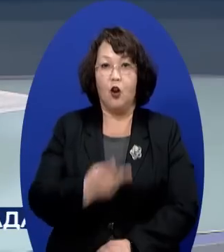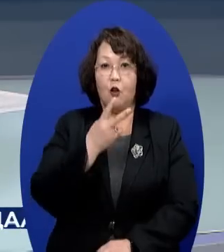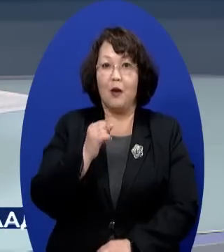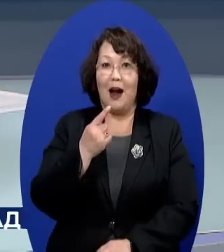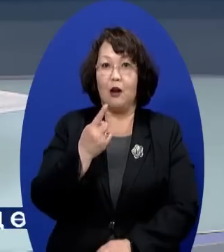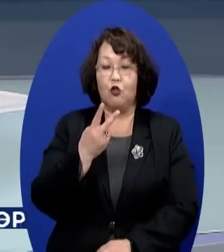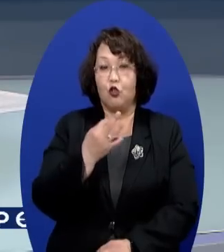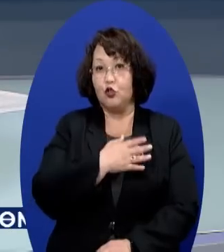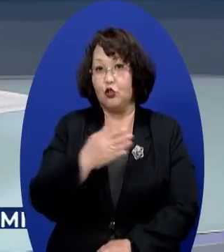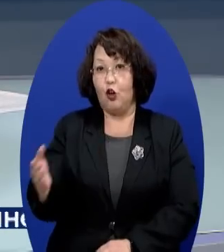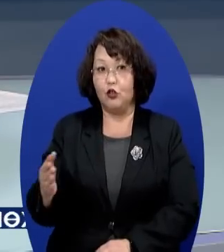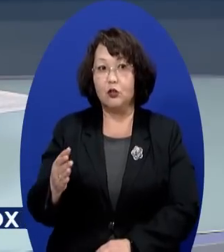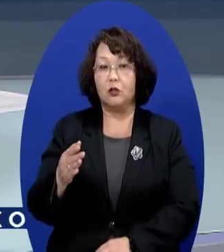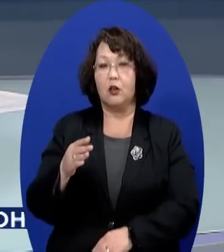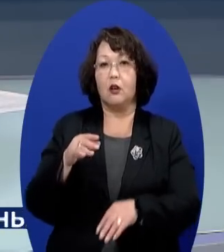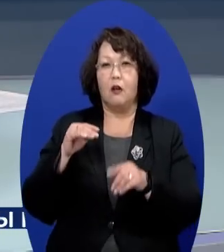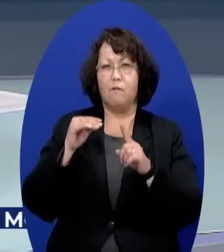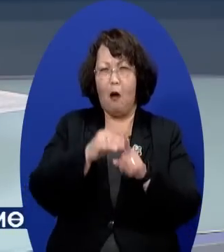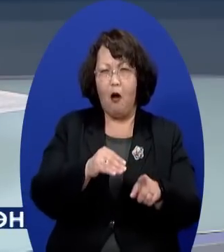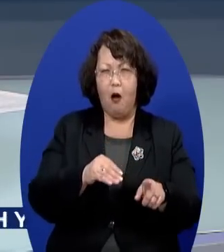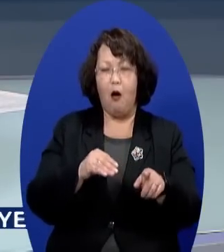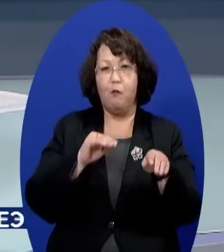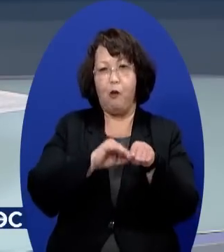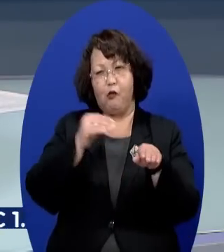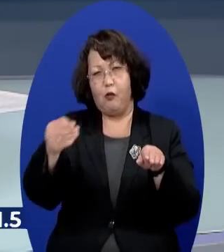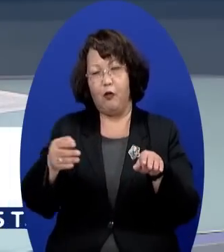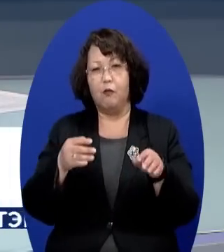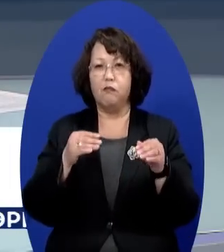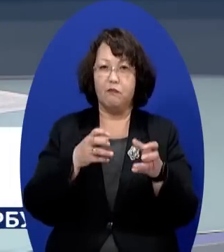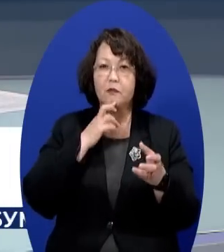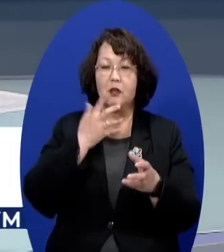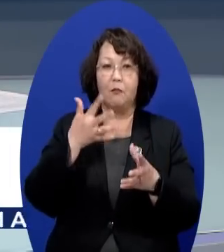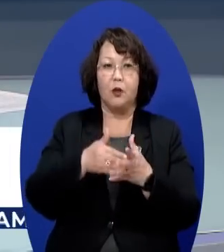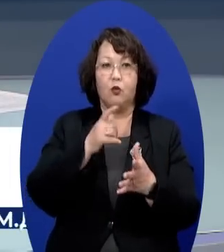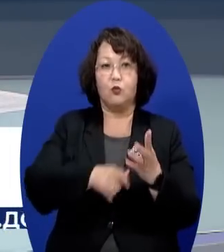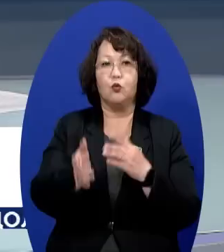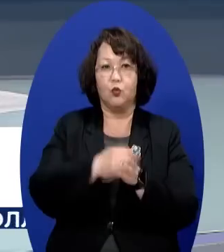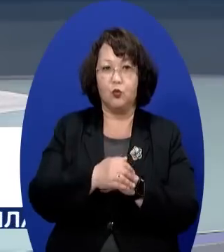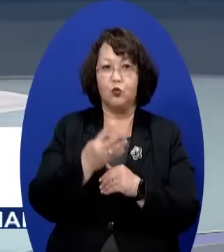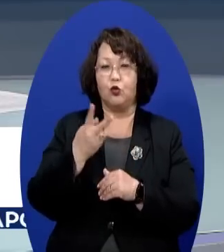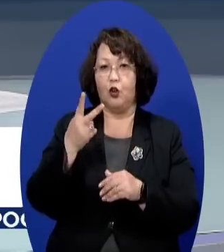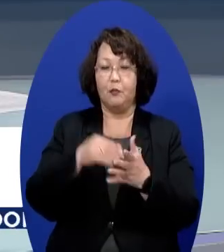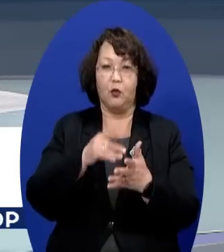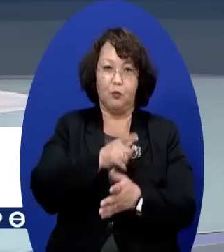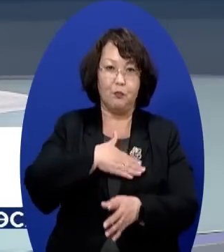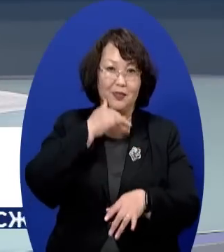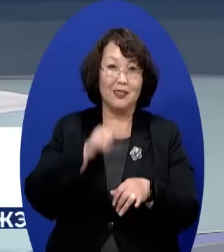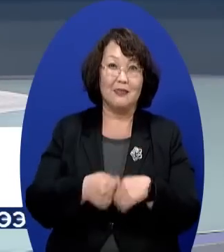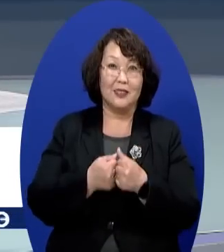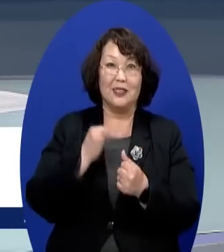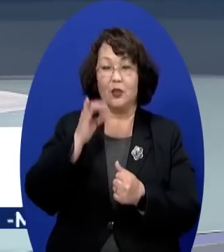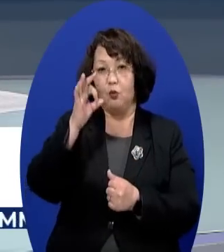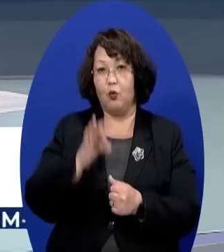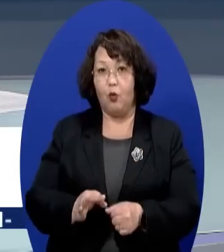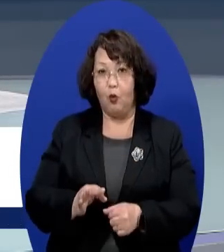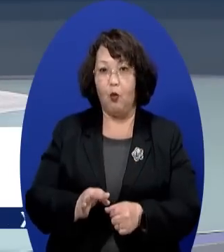2012 оноос хойш зам тээврийн ослын улмаас 5,000 орчим хүн амь насаа алдаж 42,000 гаруй хүн гэмтэж бэртсэн байна. За, үүний дийлэнх хувь нь